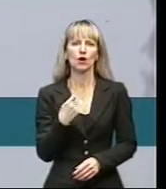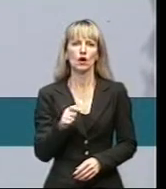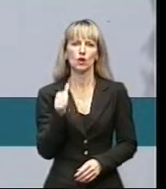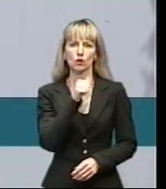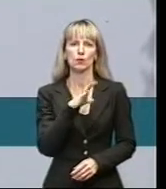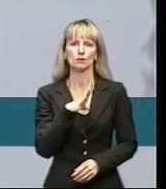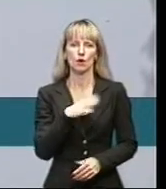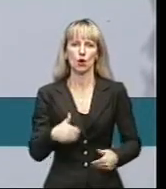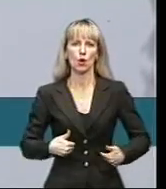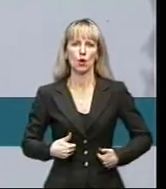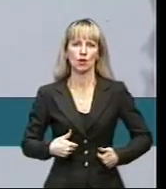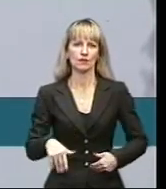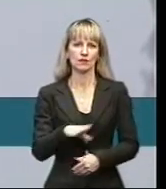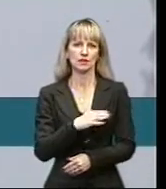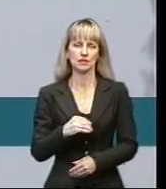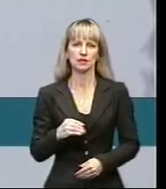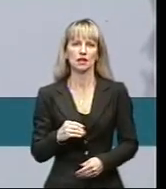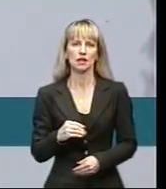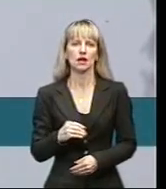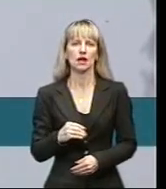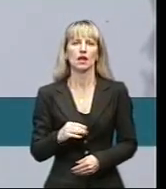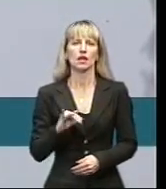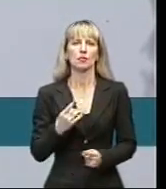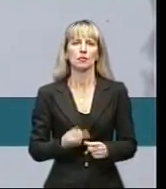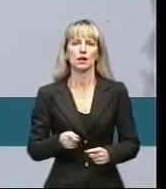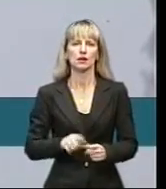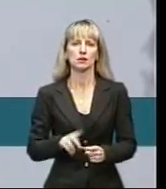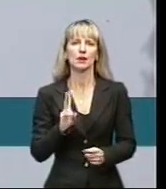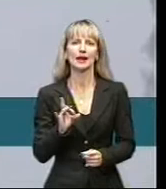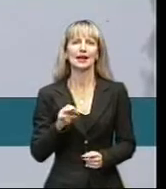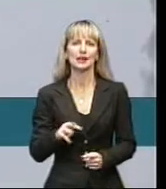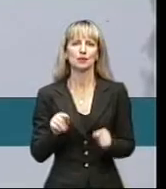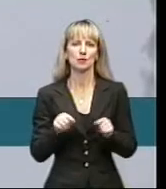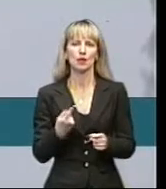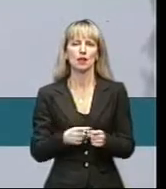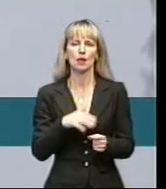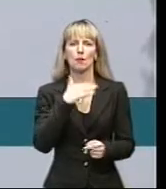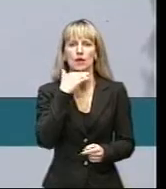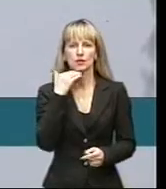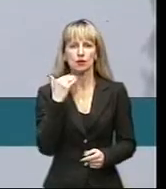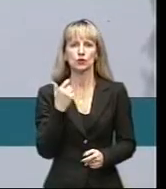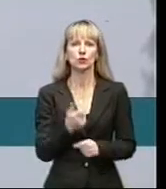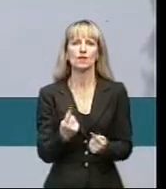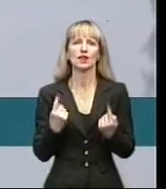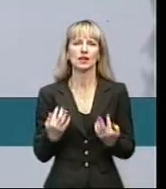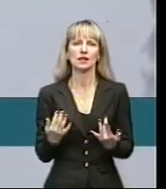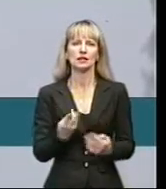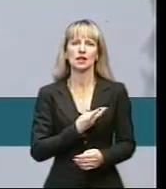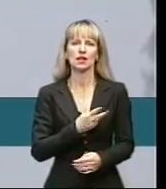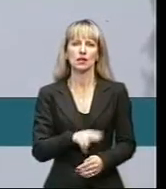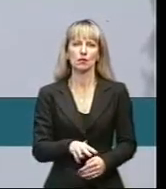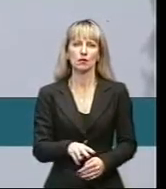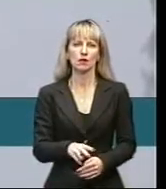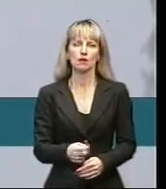охоплені голодом. От саме тому, ну і крім того, оця масовість, дуже велика кількість загиблих